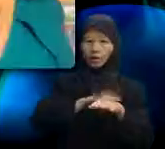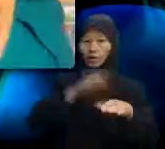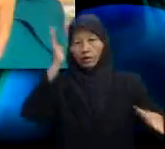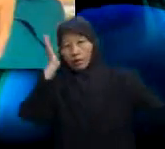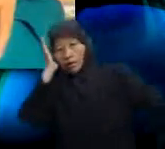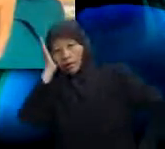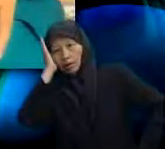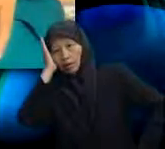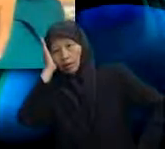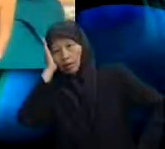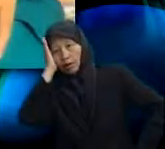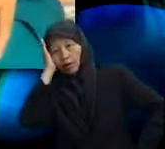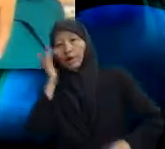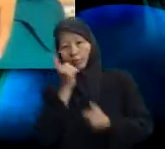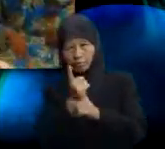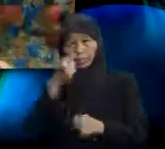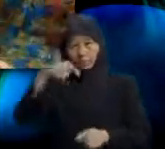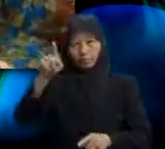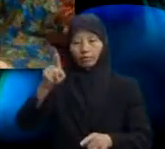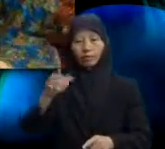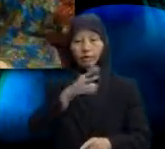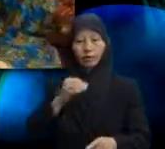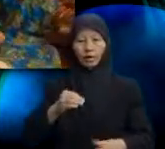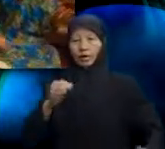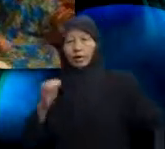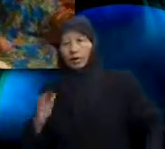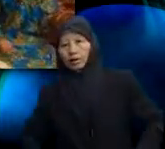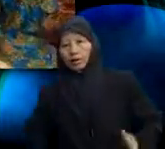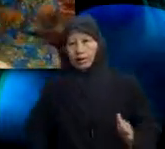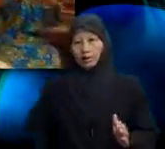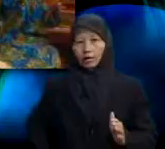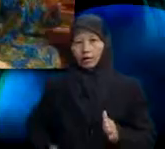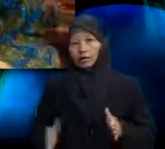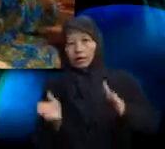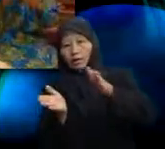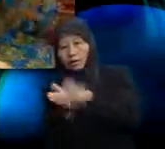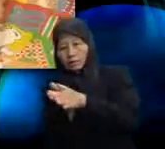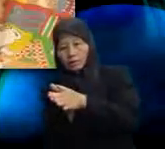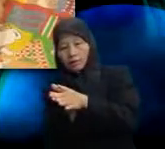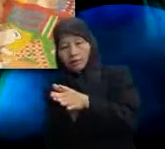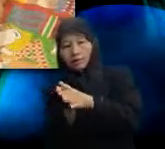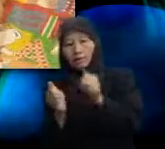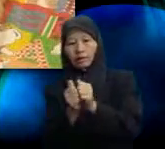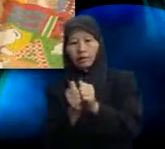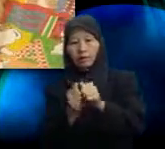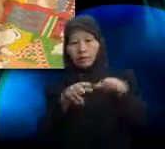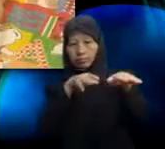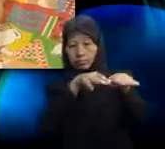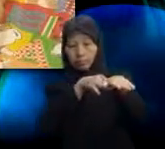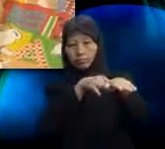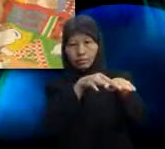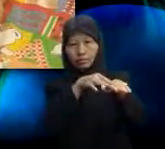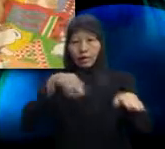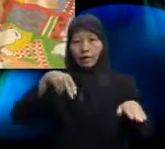kiri diletakkan di atas punggung. Sementara keting kaki kanan pula disepit sedikit oleh dua jari kaki